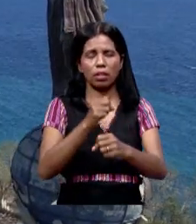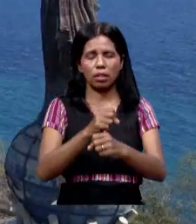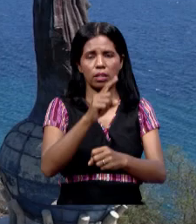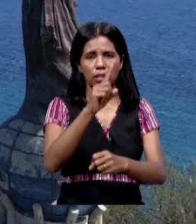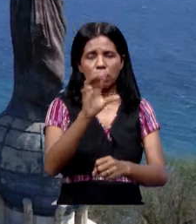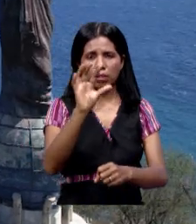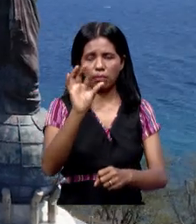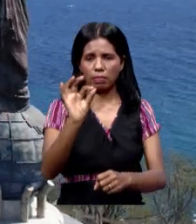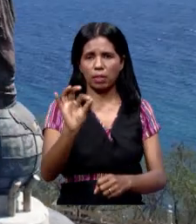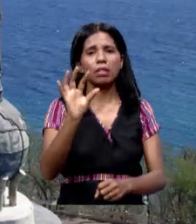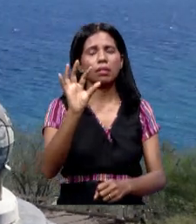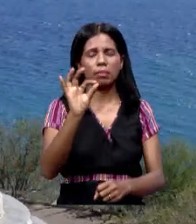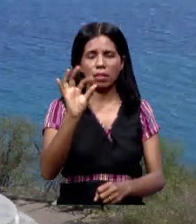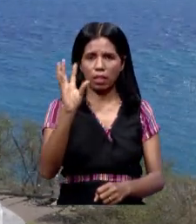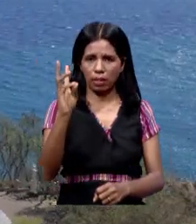neng.